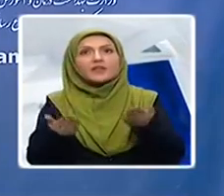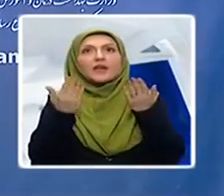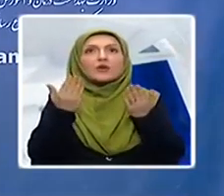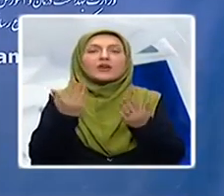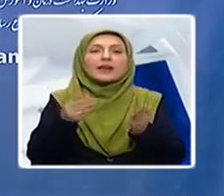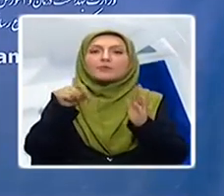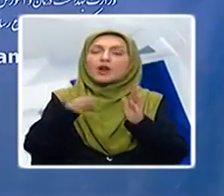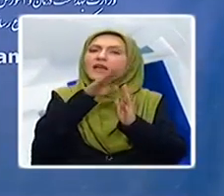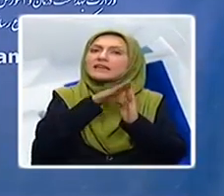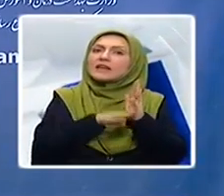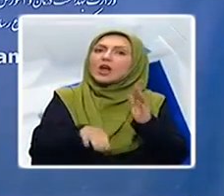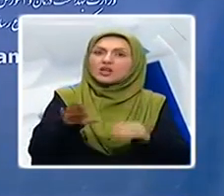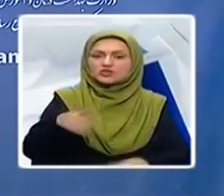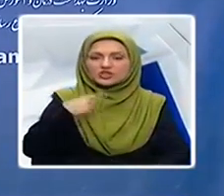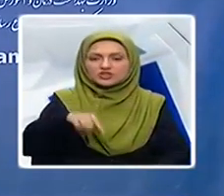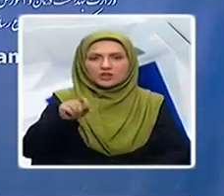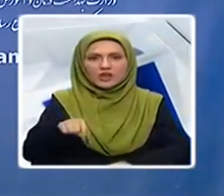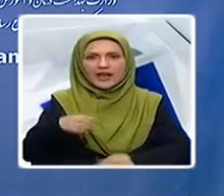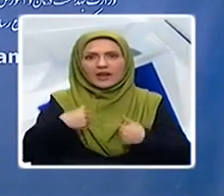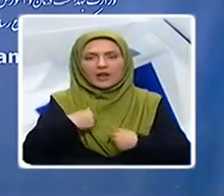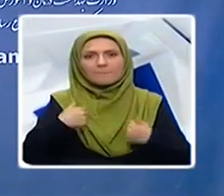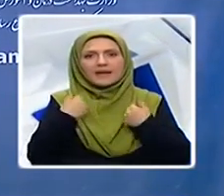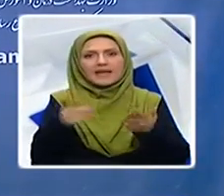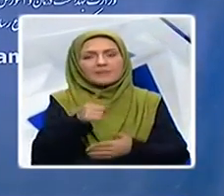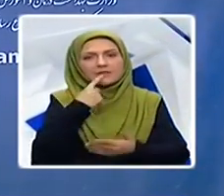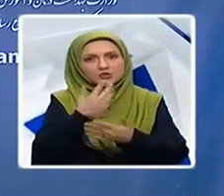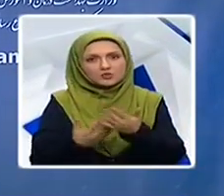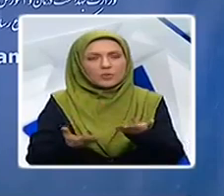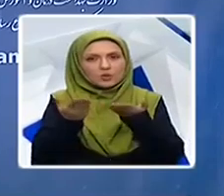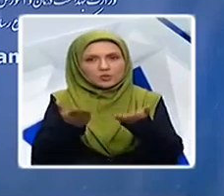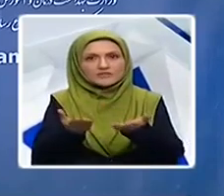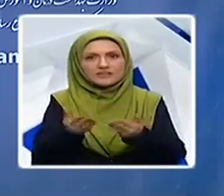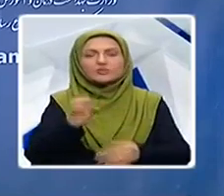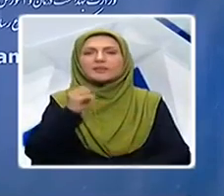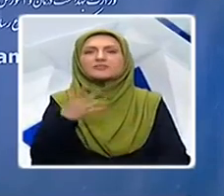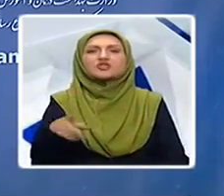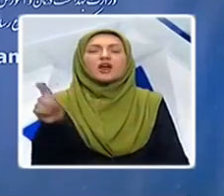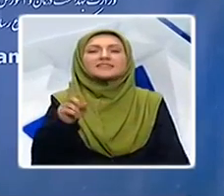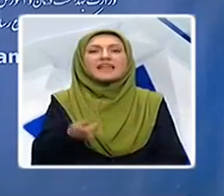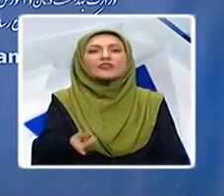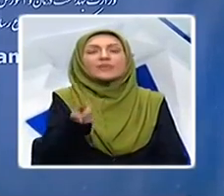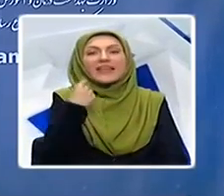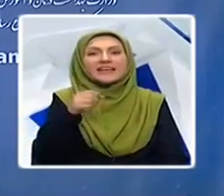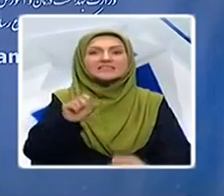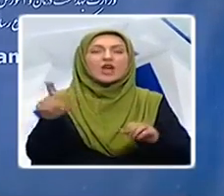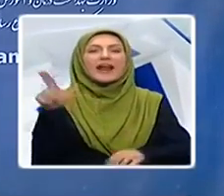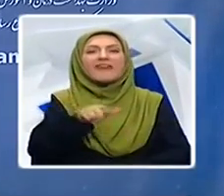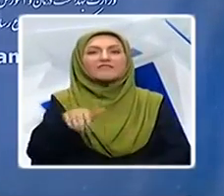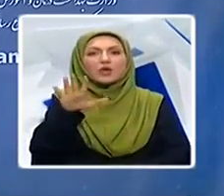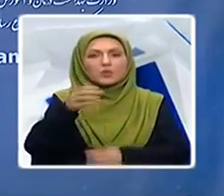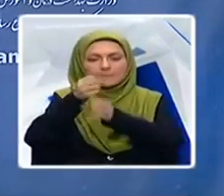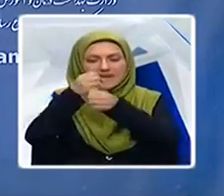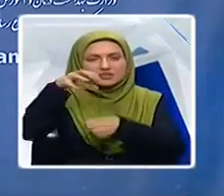خوشبختانه تا این لحظه که من خدمت شما هستم با توجه به 410,075 تست PCR که در سراسر